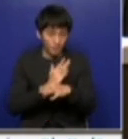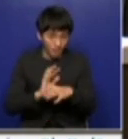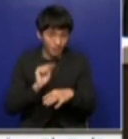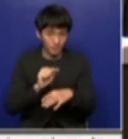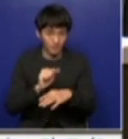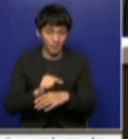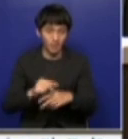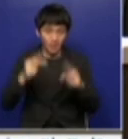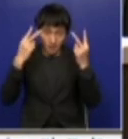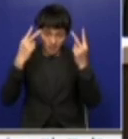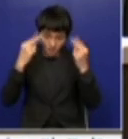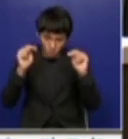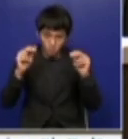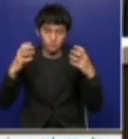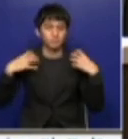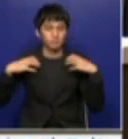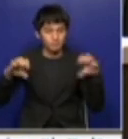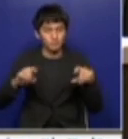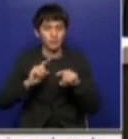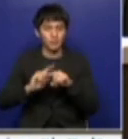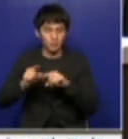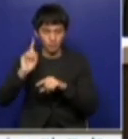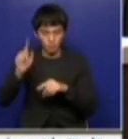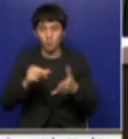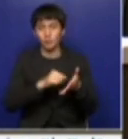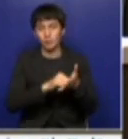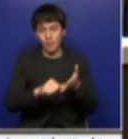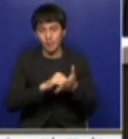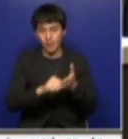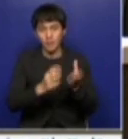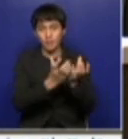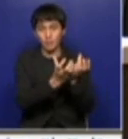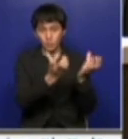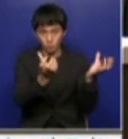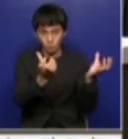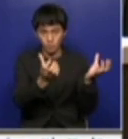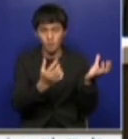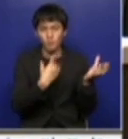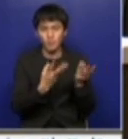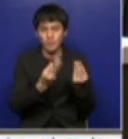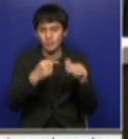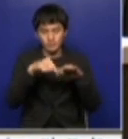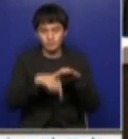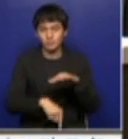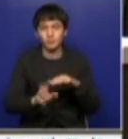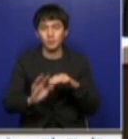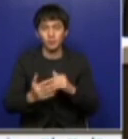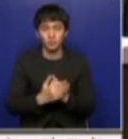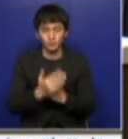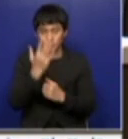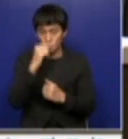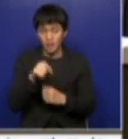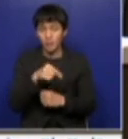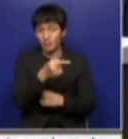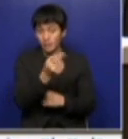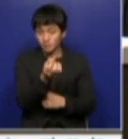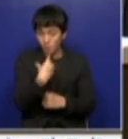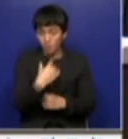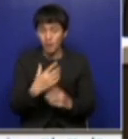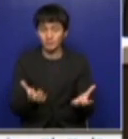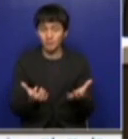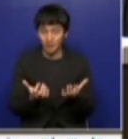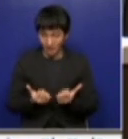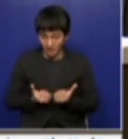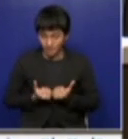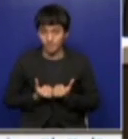และคำทีให้กับสะพายนี้คือการแก้รักนูนผมไม่ลงรายละเอียดครับเพราะว่าท่านบอกว่าท่านจะรับไป